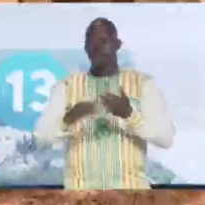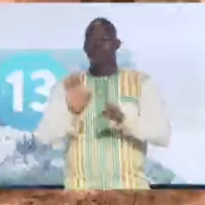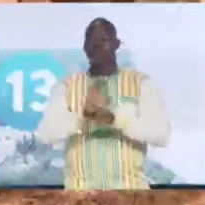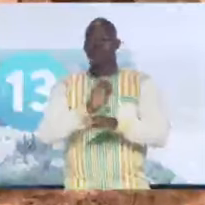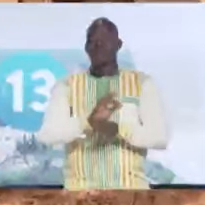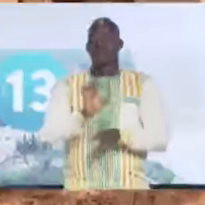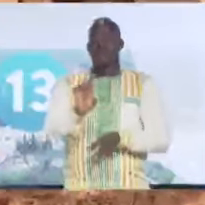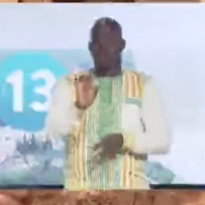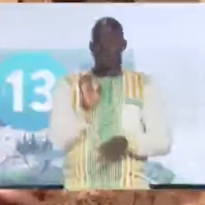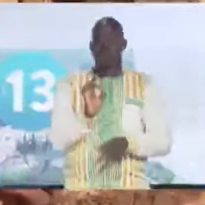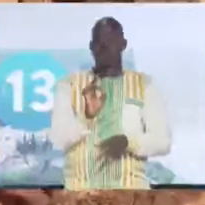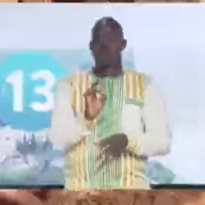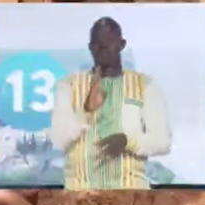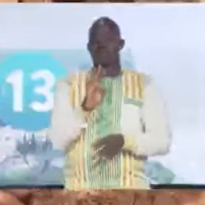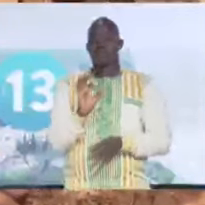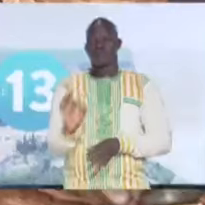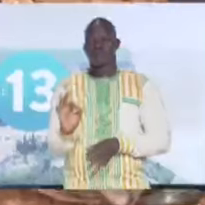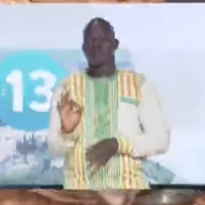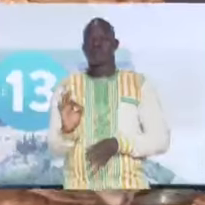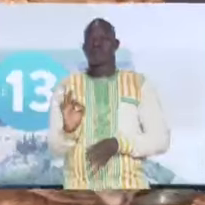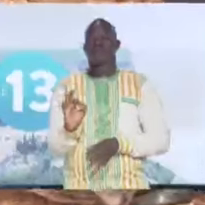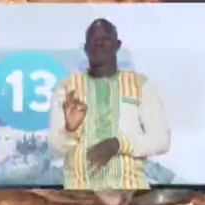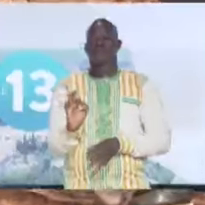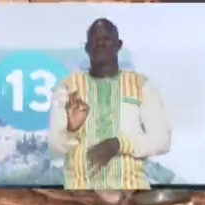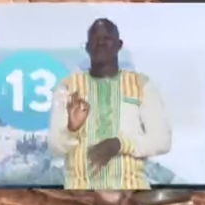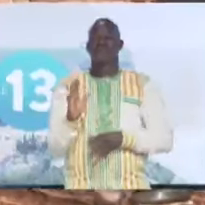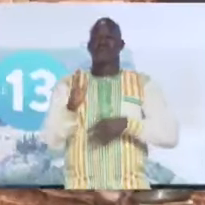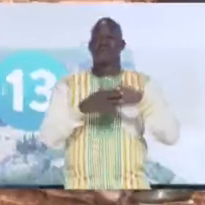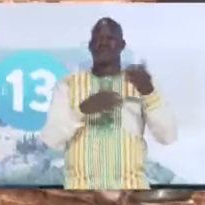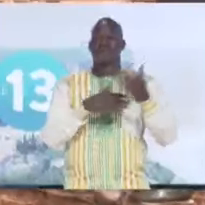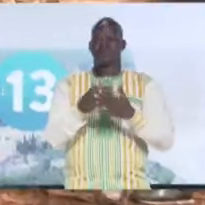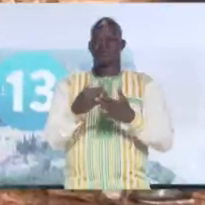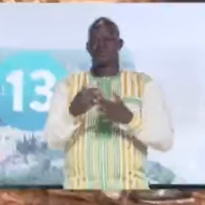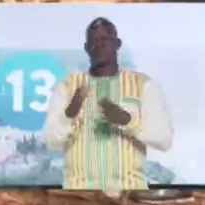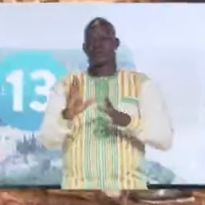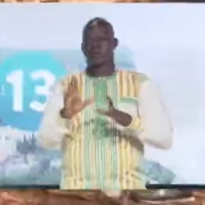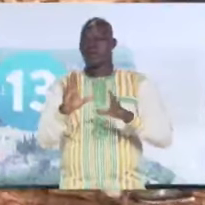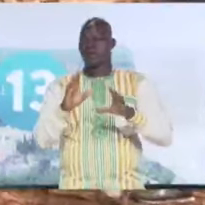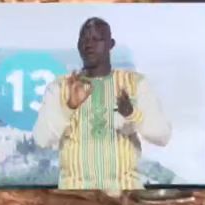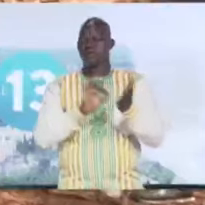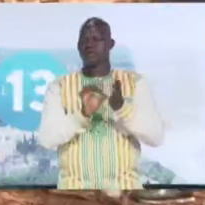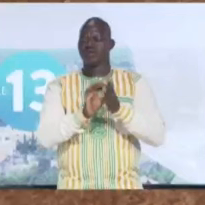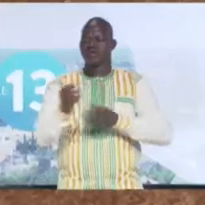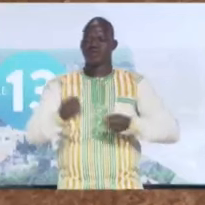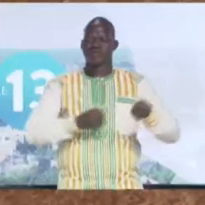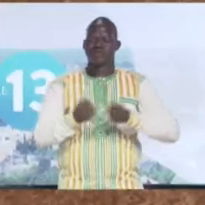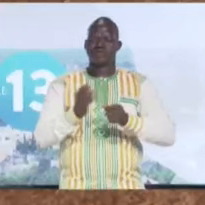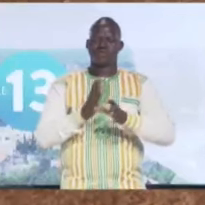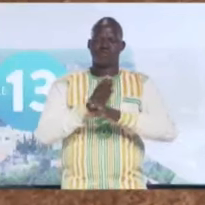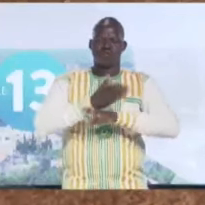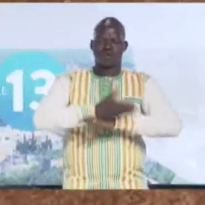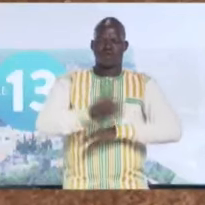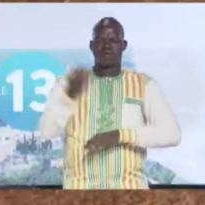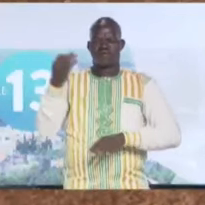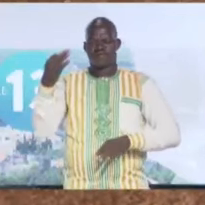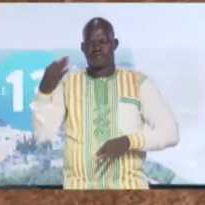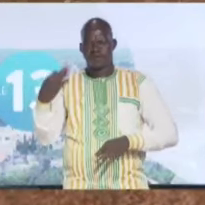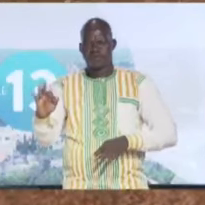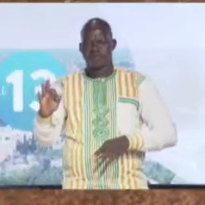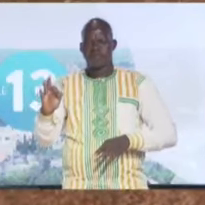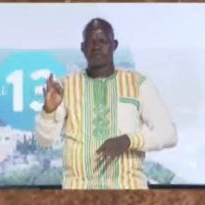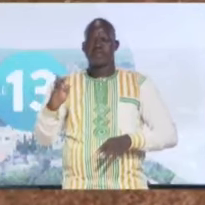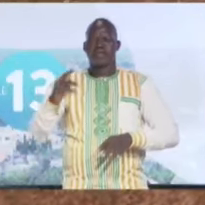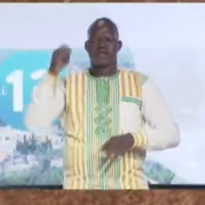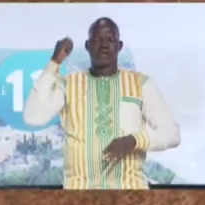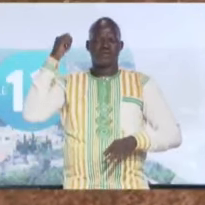d'élèves qui est allé ne pouvait pas venir le prendre. Batier a donc compté pour l'administration coloniale française. En